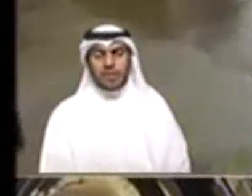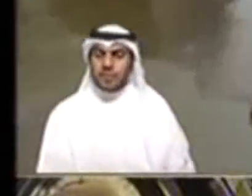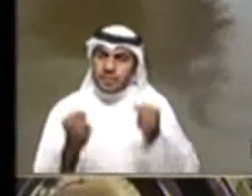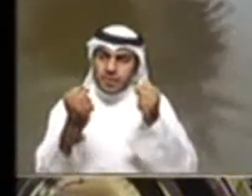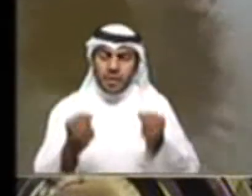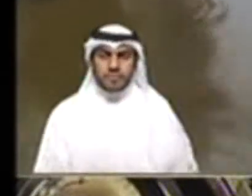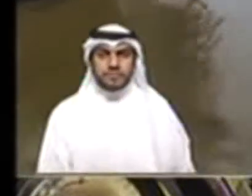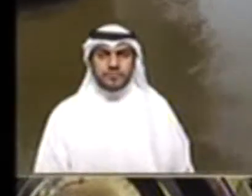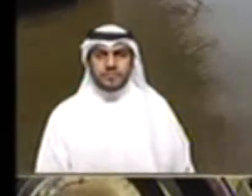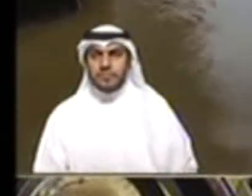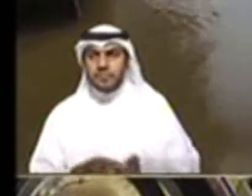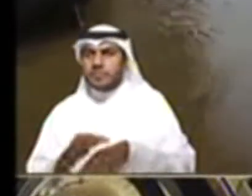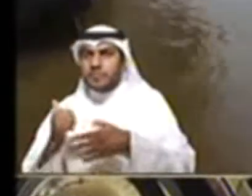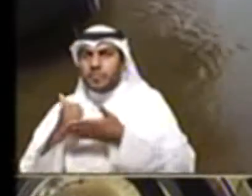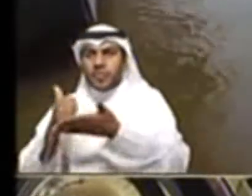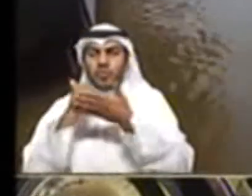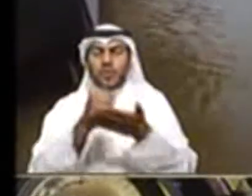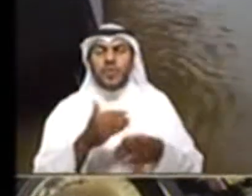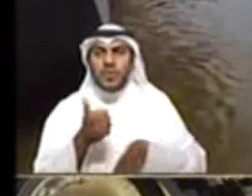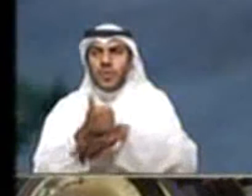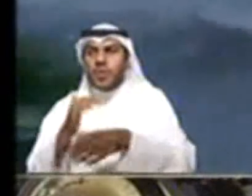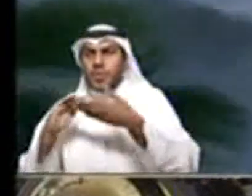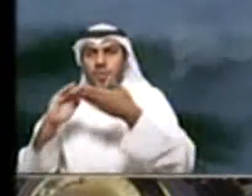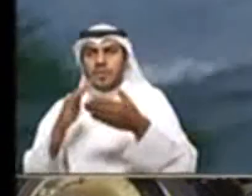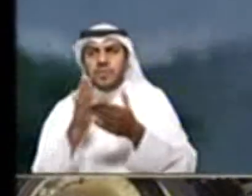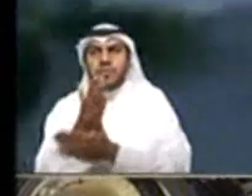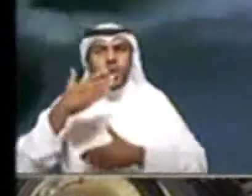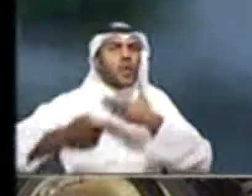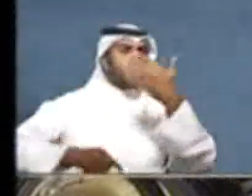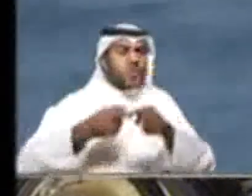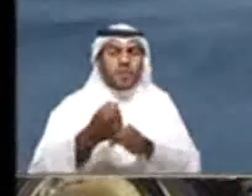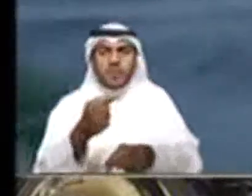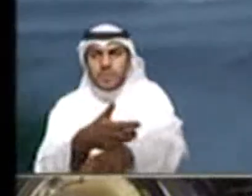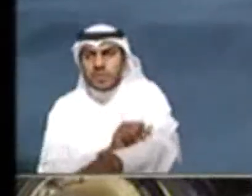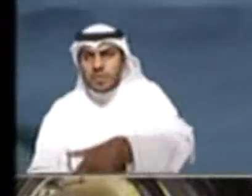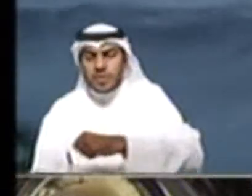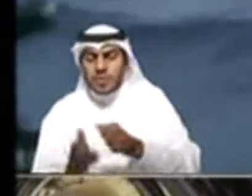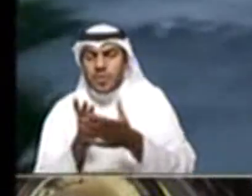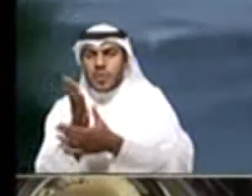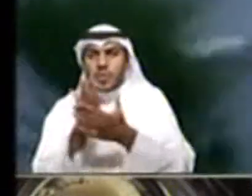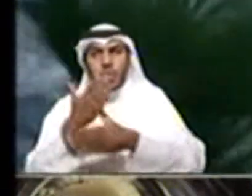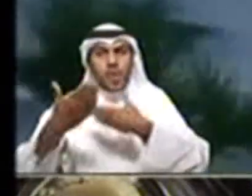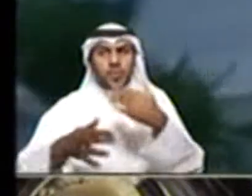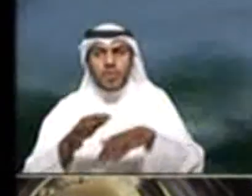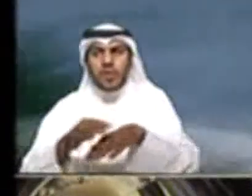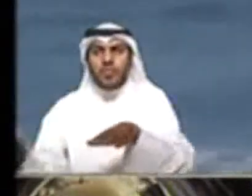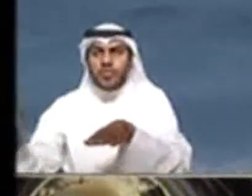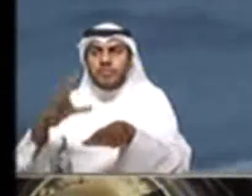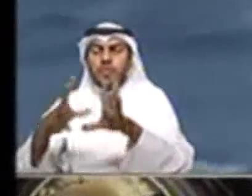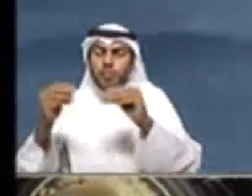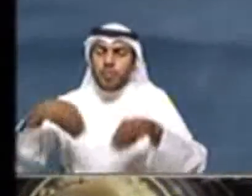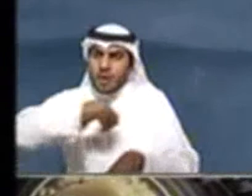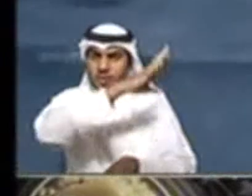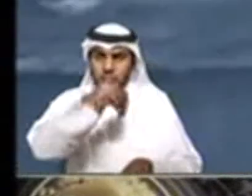الإغاثة على أهبة الاستعداد ويعملون على قدم وساق لمساعدة المتضررين وعمليات إجلاء واسعة